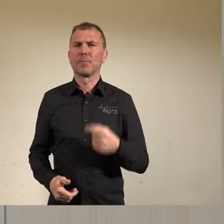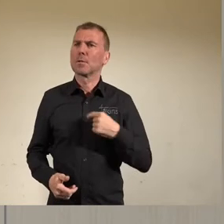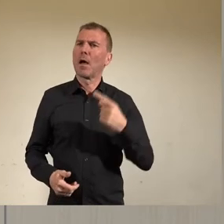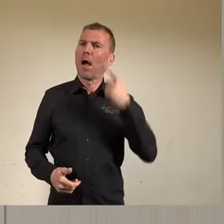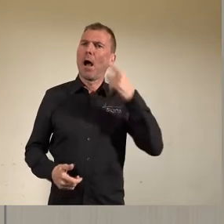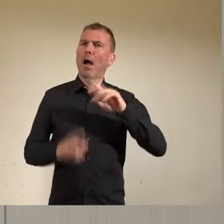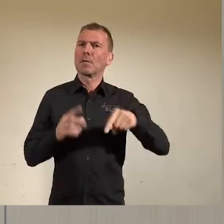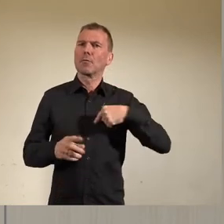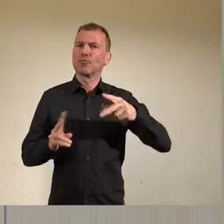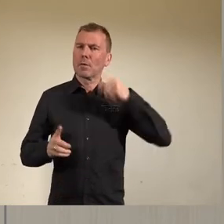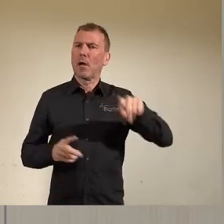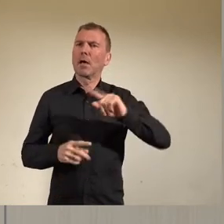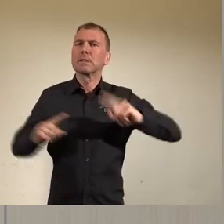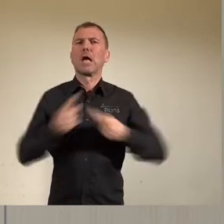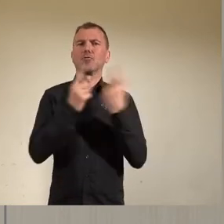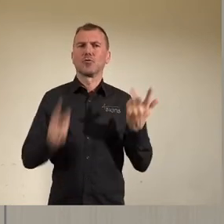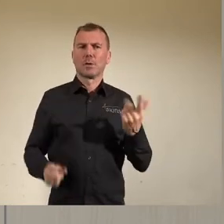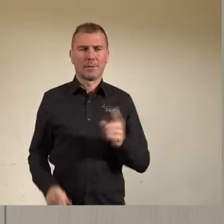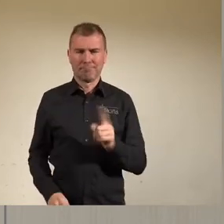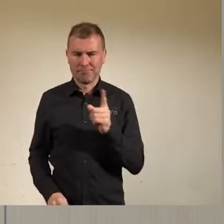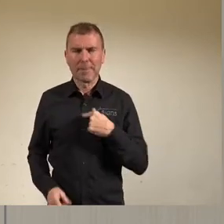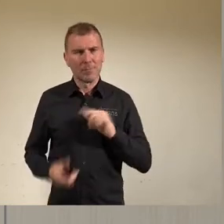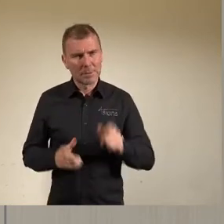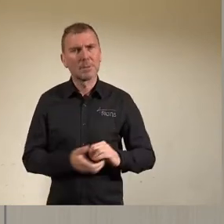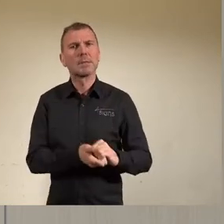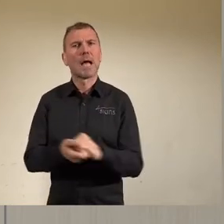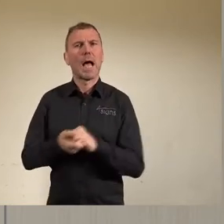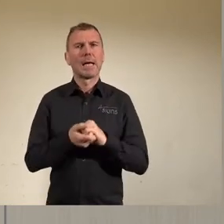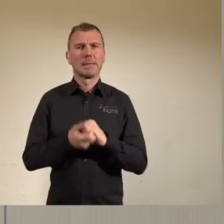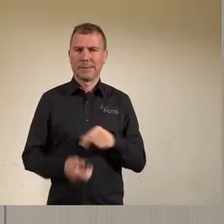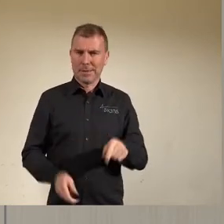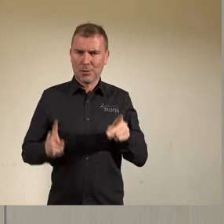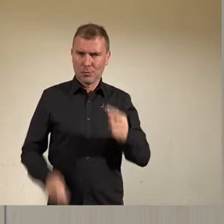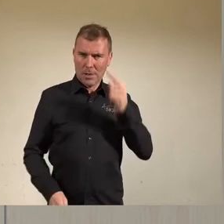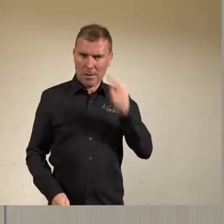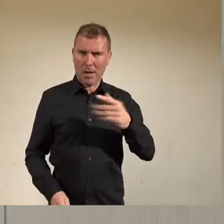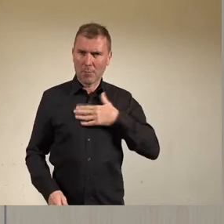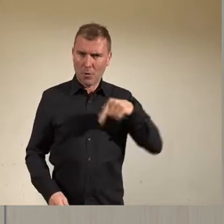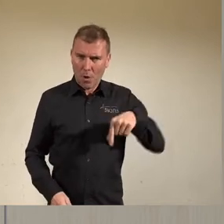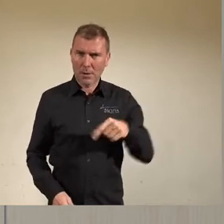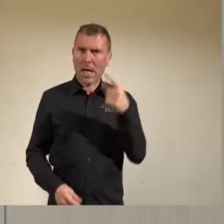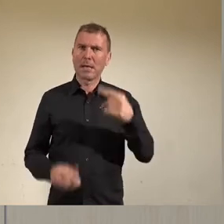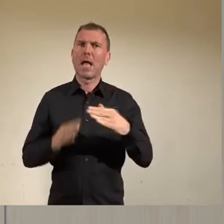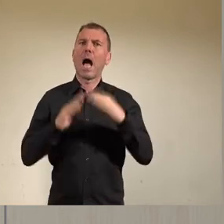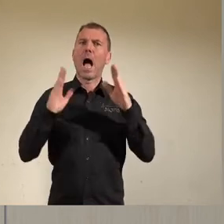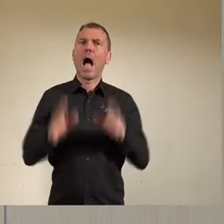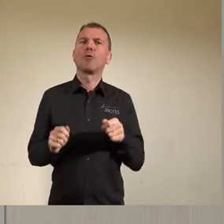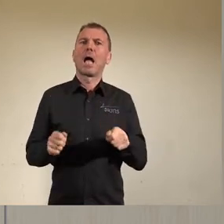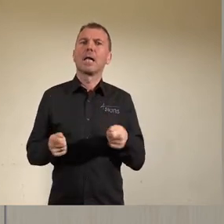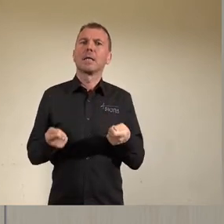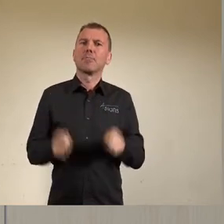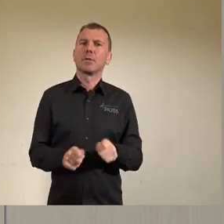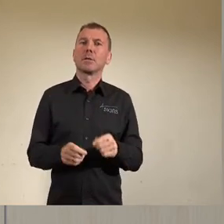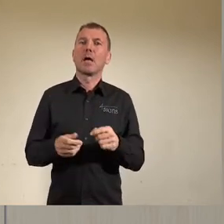gilt. Meine sehr verehrten Damen und Herren, liebe Kolleginnen, dieser Stadtrat wird heute einen Haushalt in einer parteipolitischen